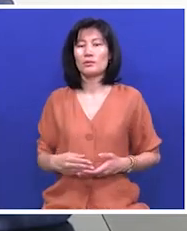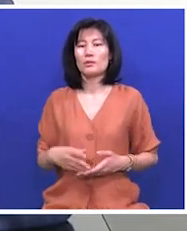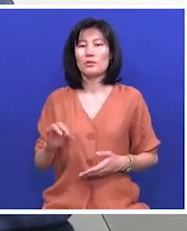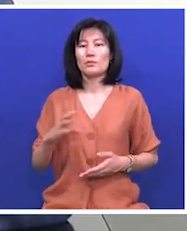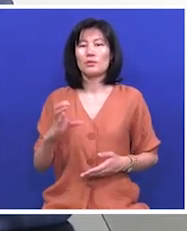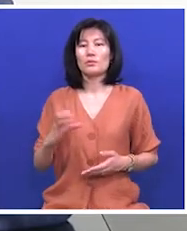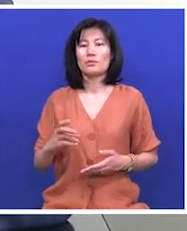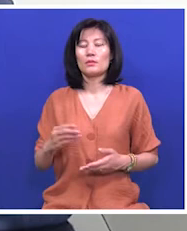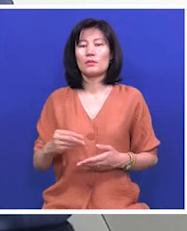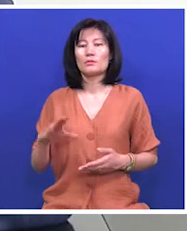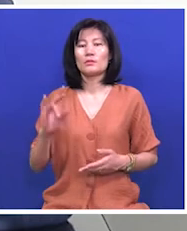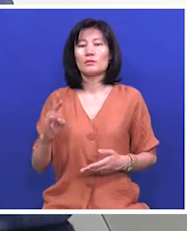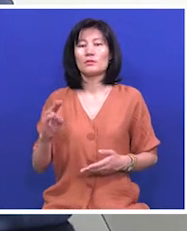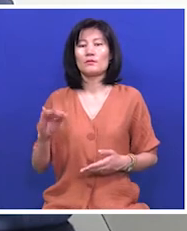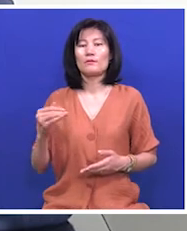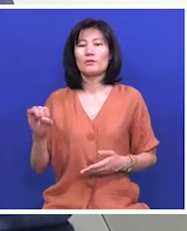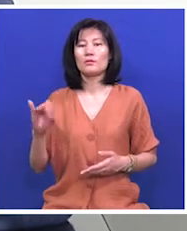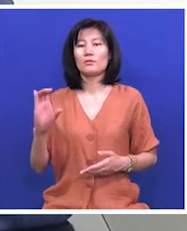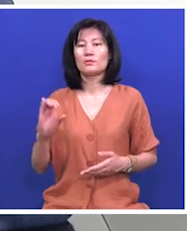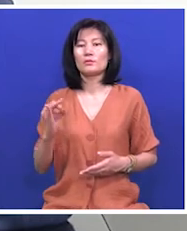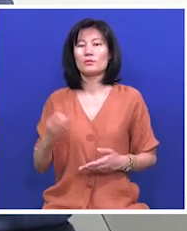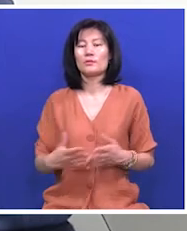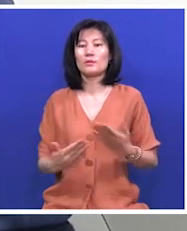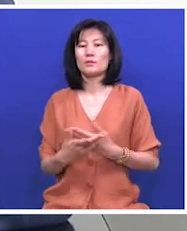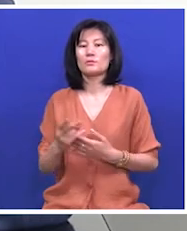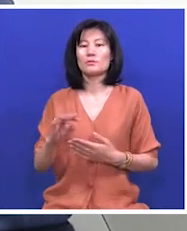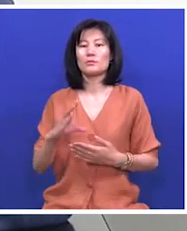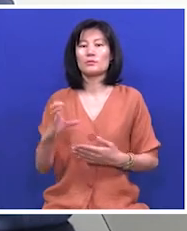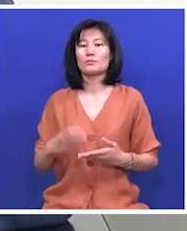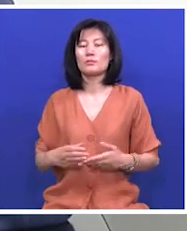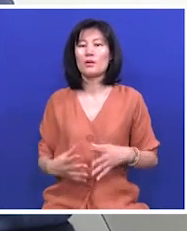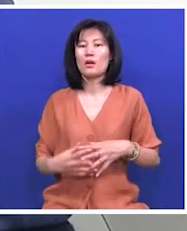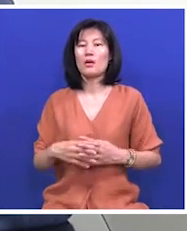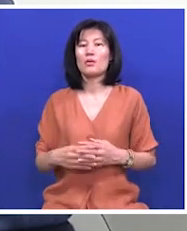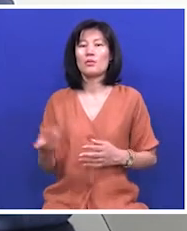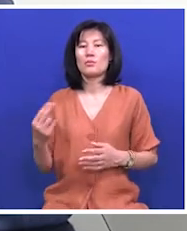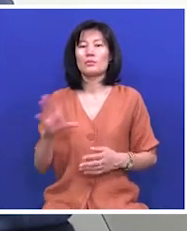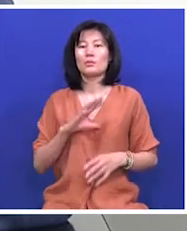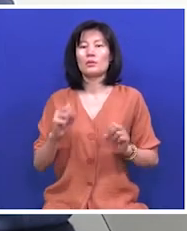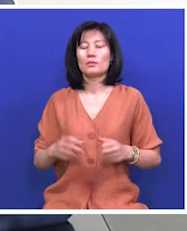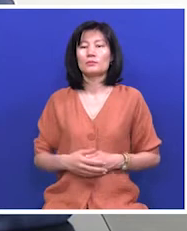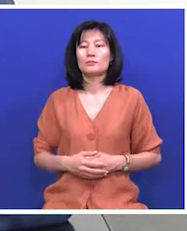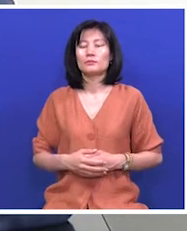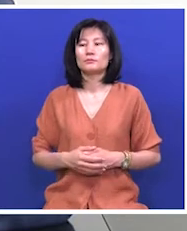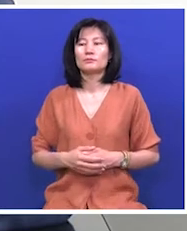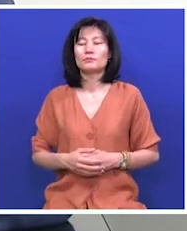үшін. Өргебас, Жеңіс, Фирдауси, Жаңа Тұрмыс ауылдары.